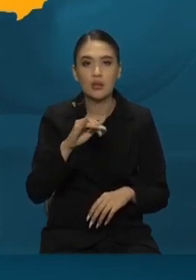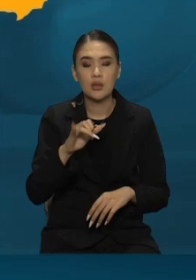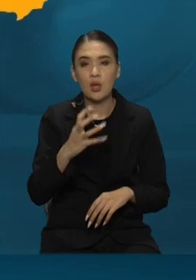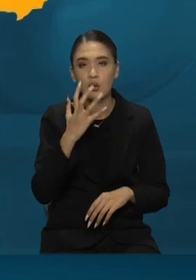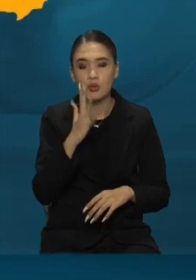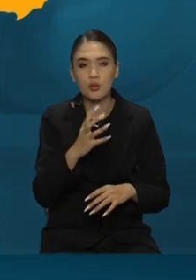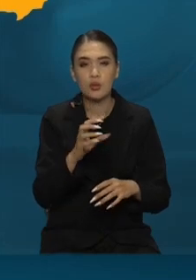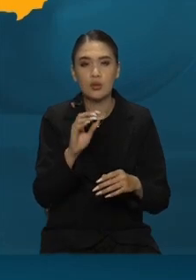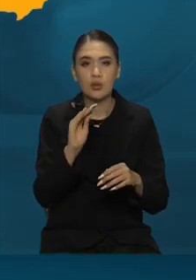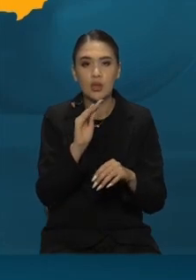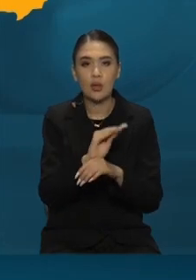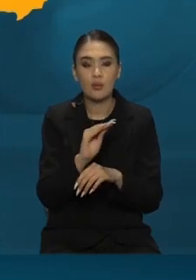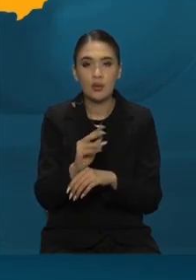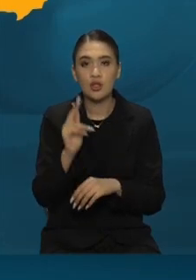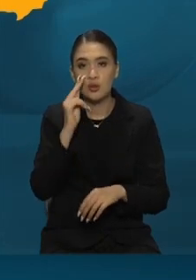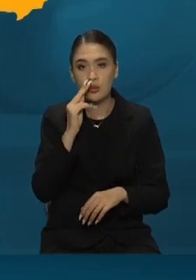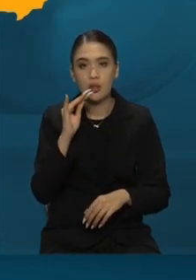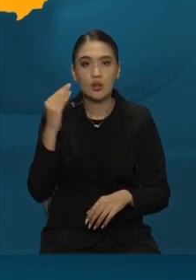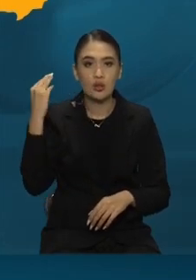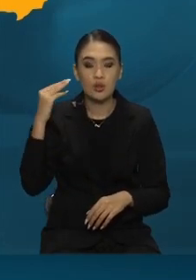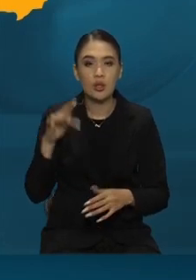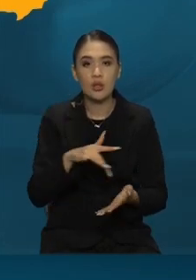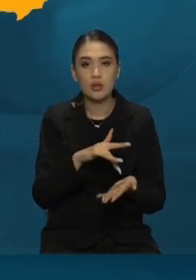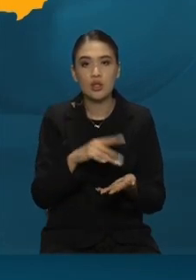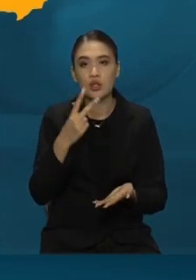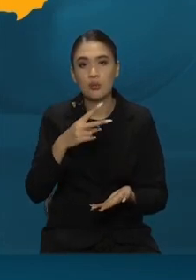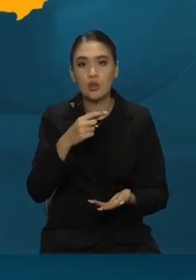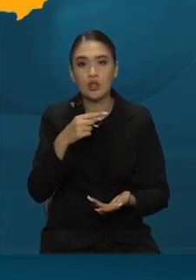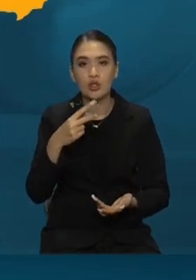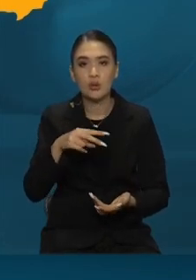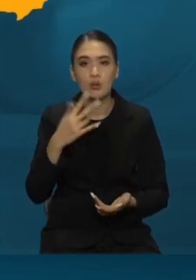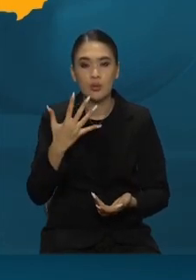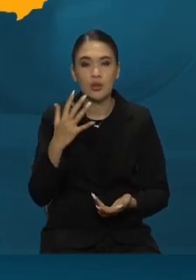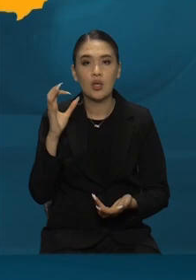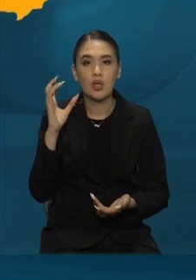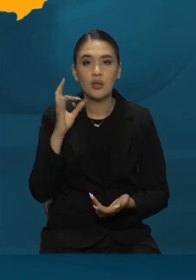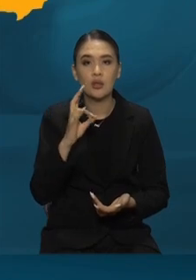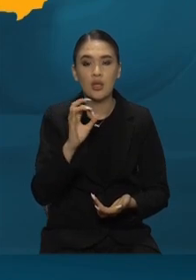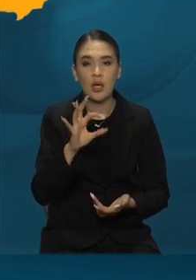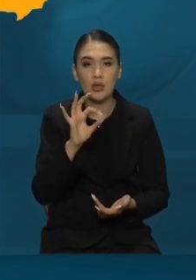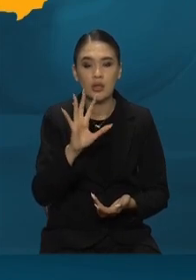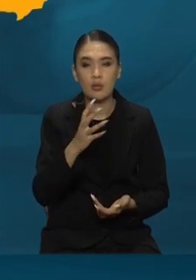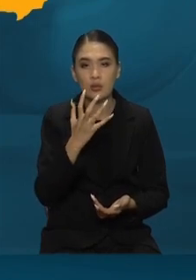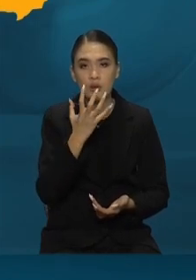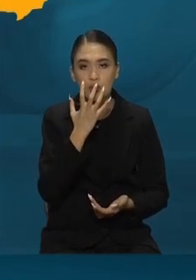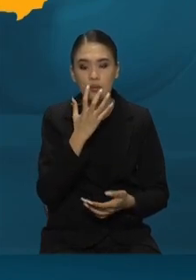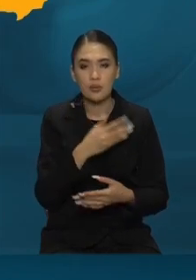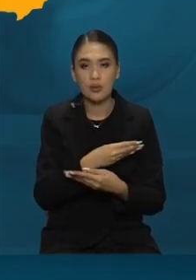қосылады. Шымкент қаласы мен Түркістан облысына 20-ші және 25-ші қазан күндері жылу беріледі.